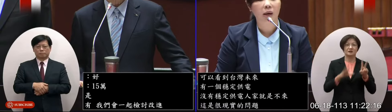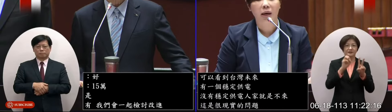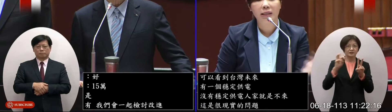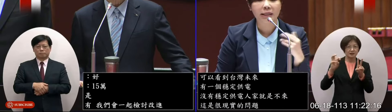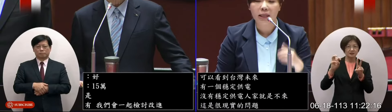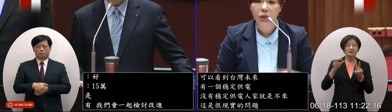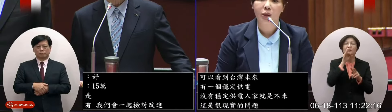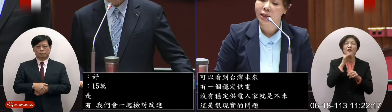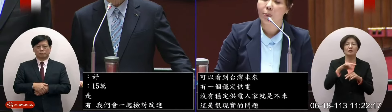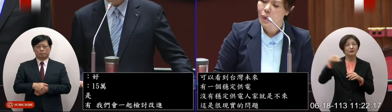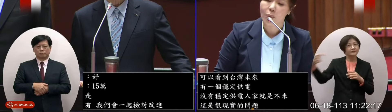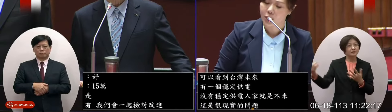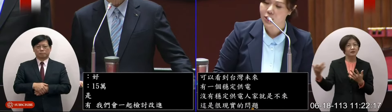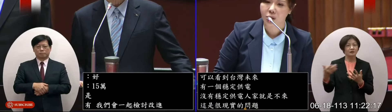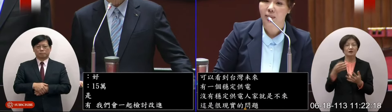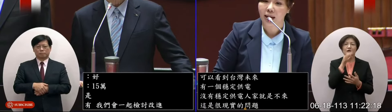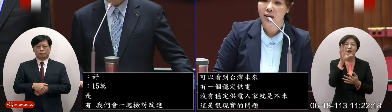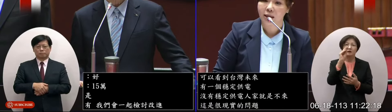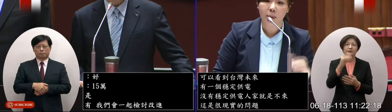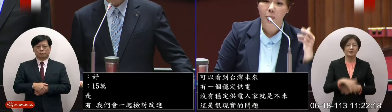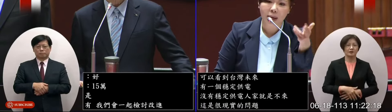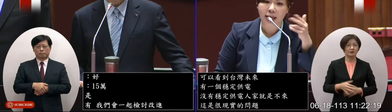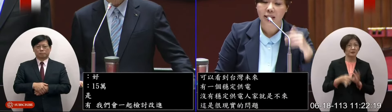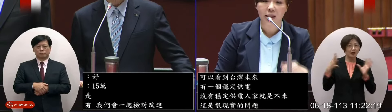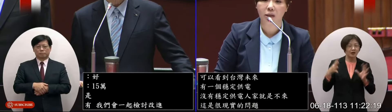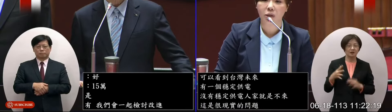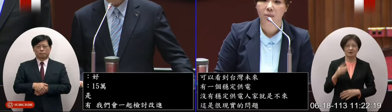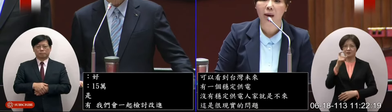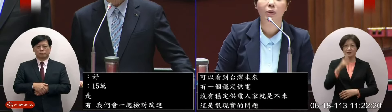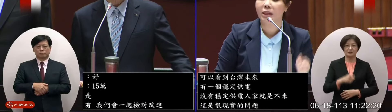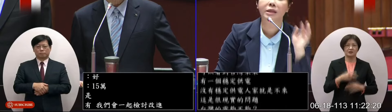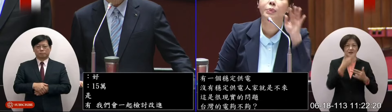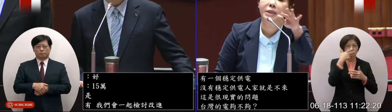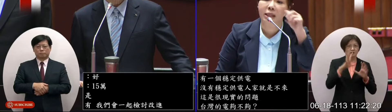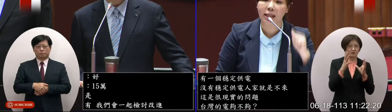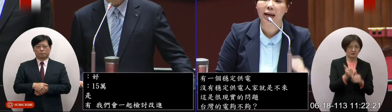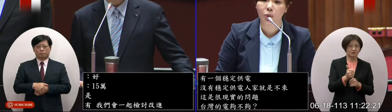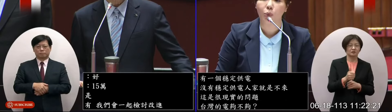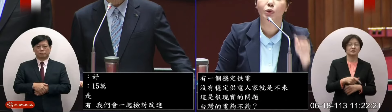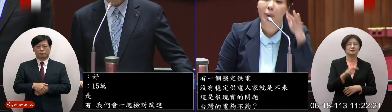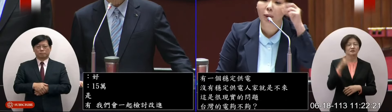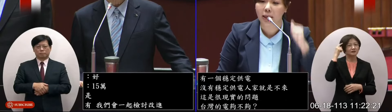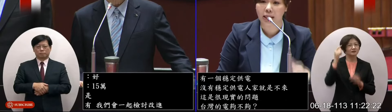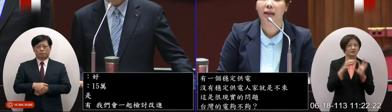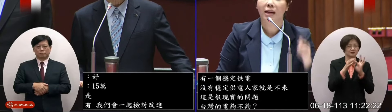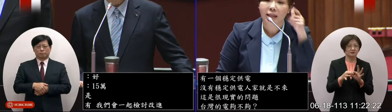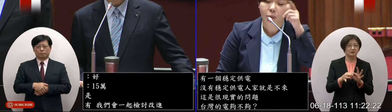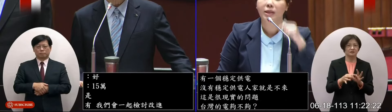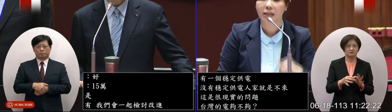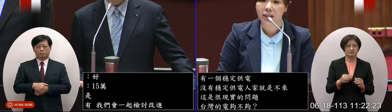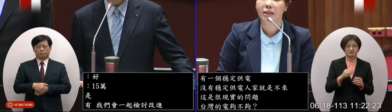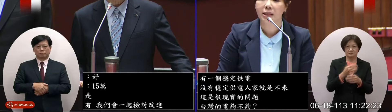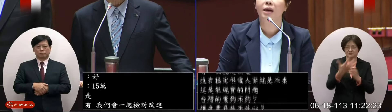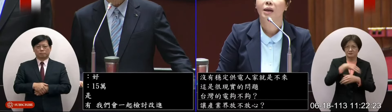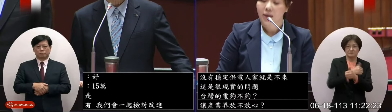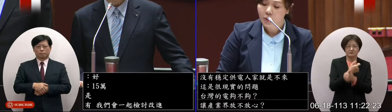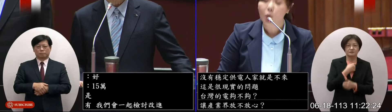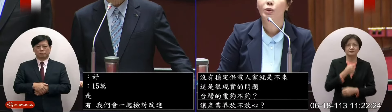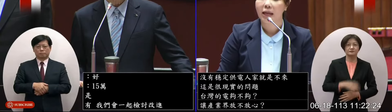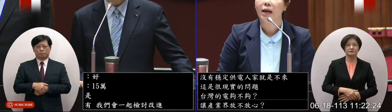够，2030之后难道不关我的事吗？难道不关赖清德的事吗？我相信这不是你的态度，我就不要问你。但是我想你一定知